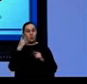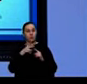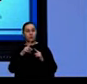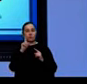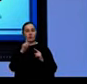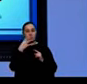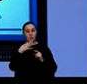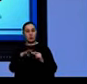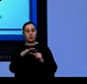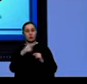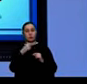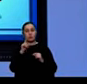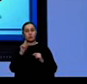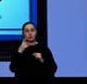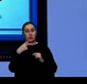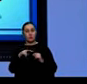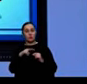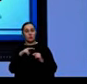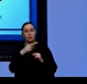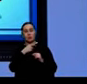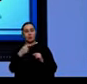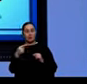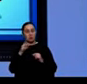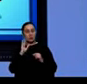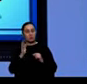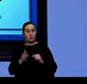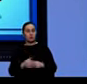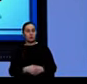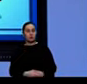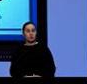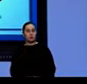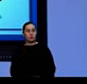бойлары 140-дан 120-ны айыршымыз керек.